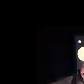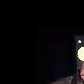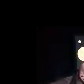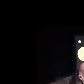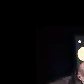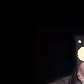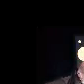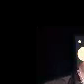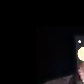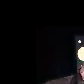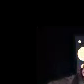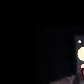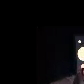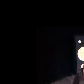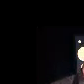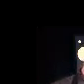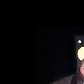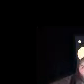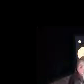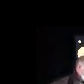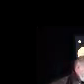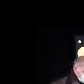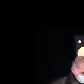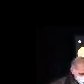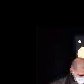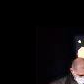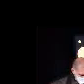world, your river is